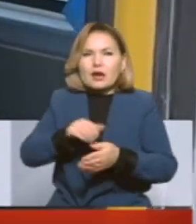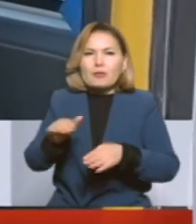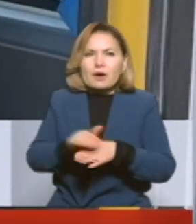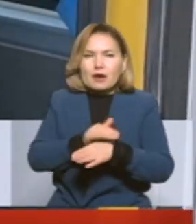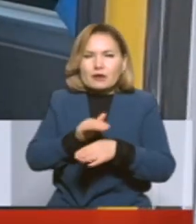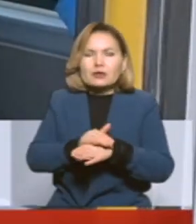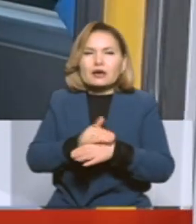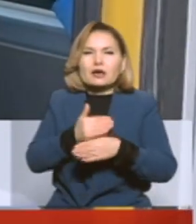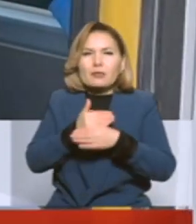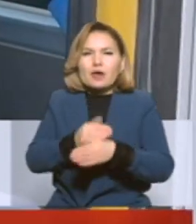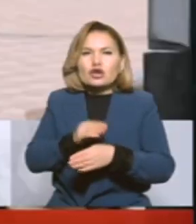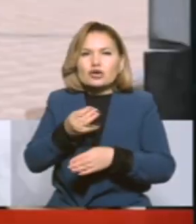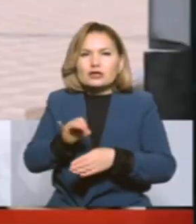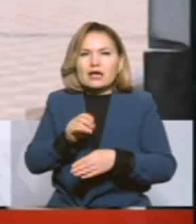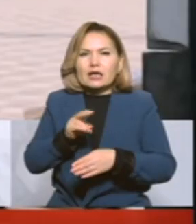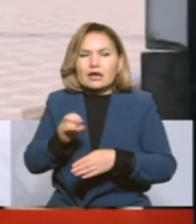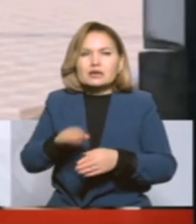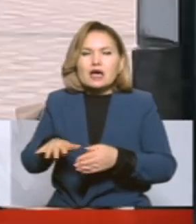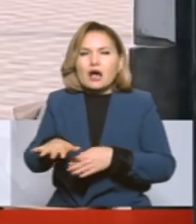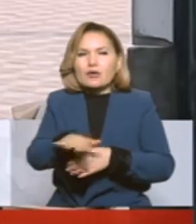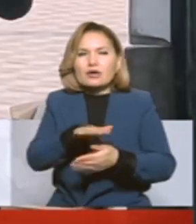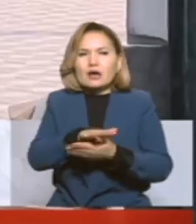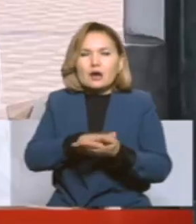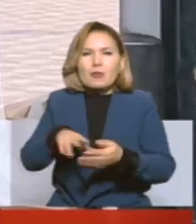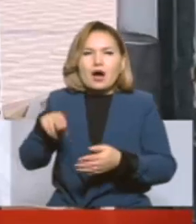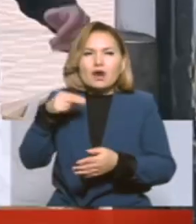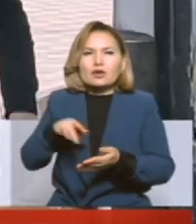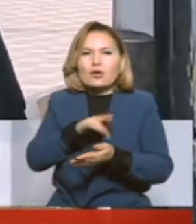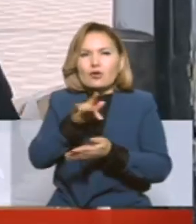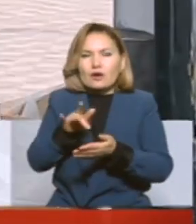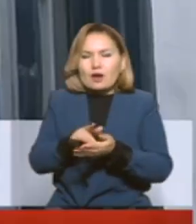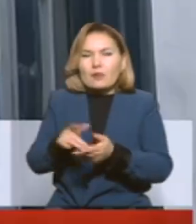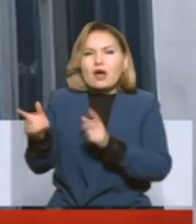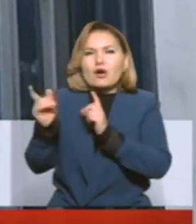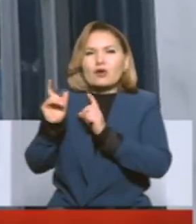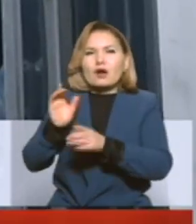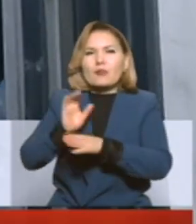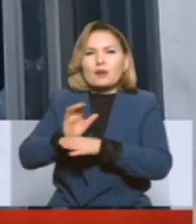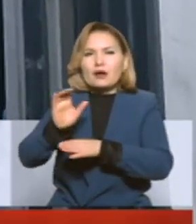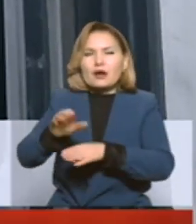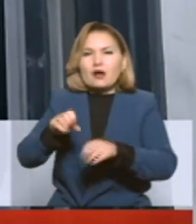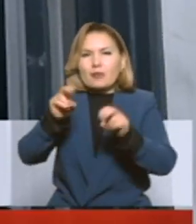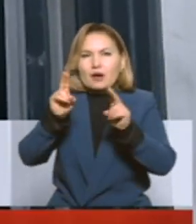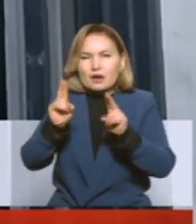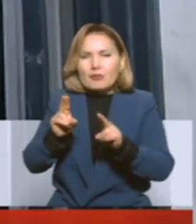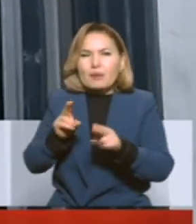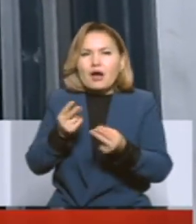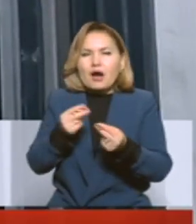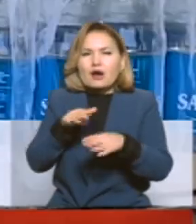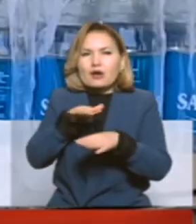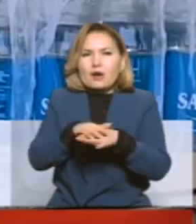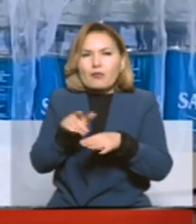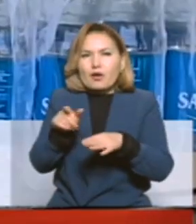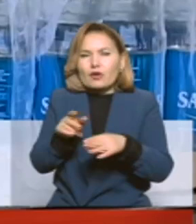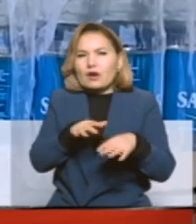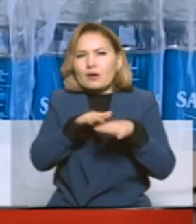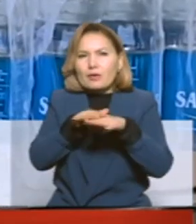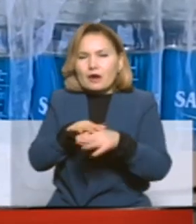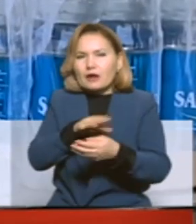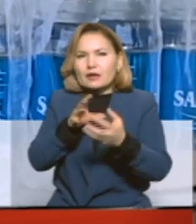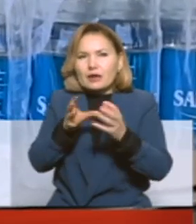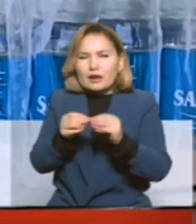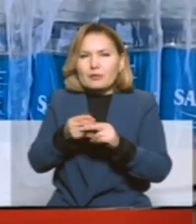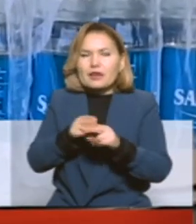істі Жетісай мен келес аудандары жалғастырып, Ақтөбеге гуманитарлық көмек жіберді. Арнайы қорға қаражат аударып жатыр. Қайырымдылық